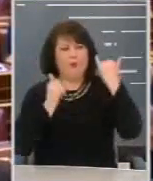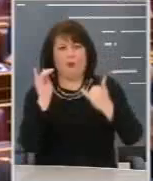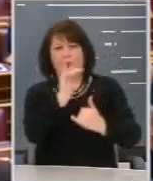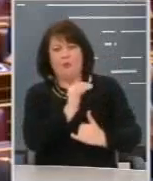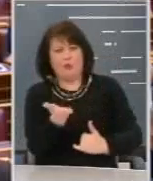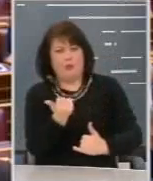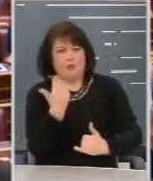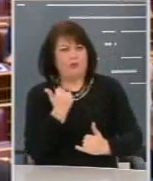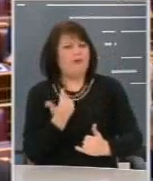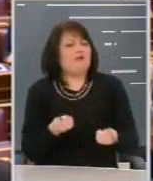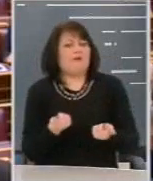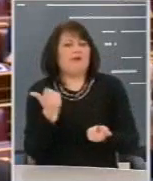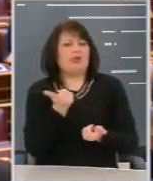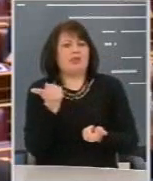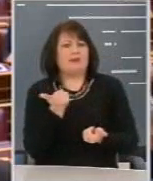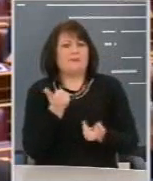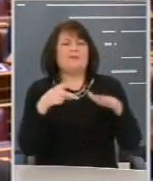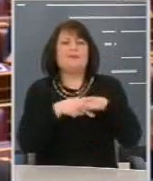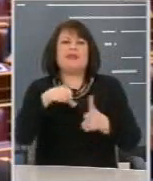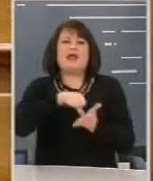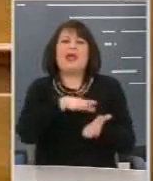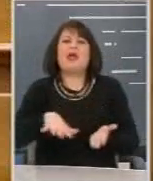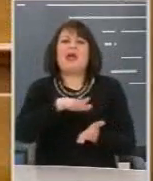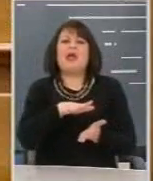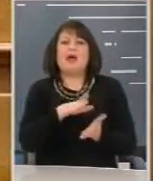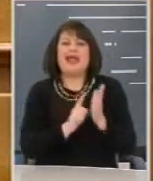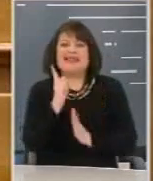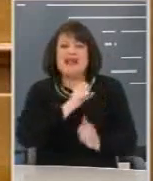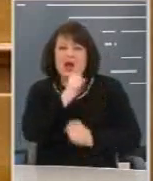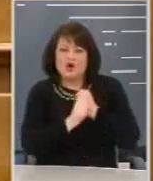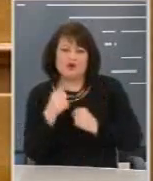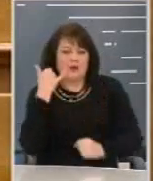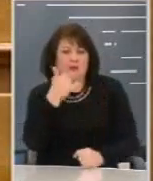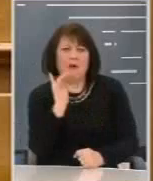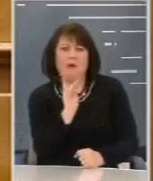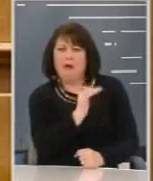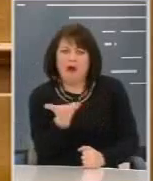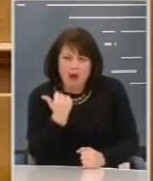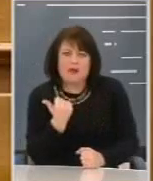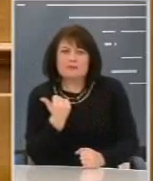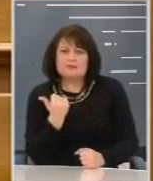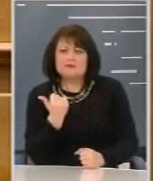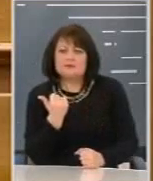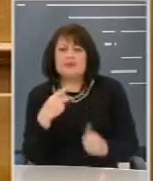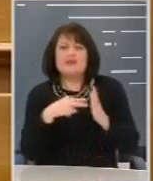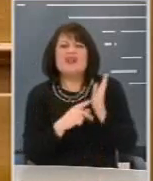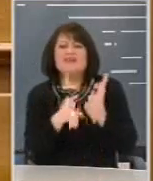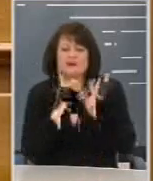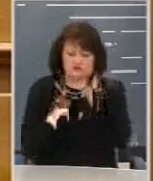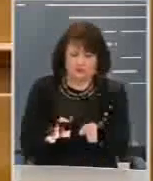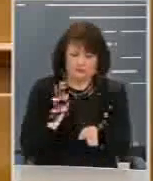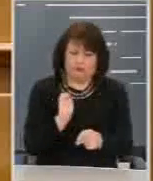τι γίνεται με τα δάνεια. Η Τράπεζα Αττικής δεν είχε πάρει κάποιον δανειολήπτη για 11 χρόνια. Οι άλλοι από το 11 είχαν σταματήσει πληρωμές, δεν τους ενοχλούσε καμία